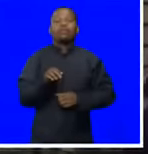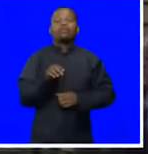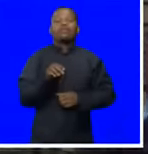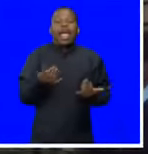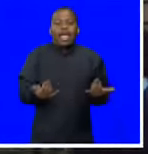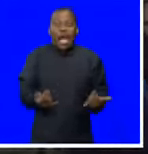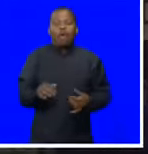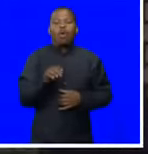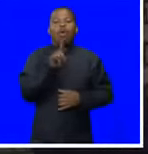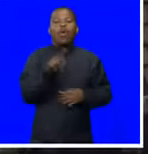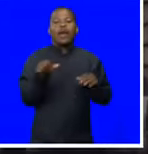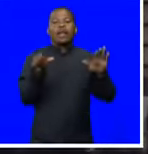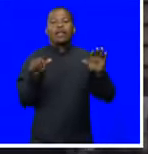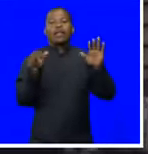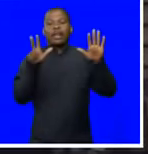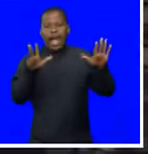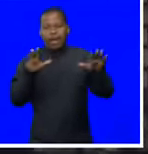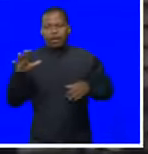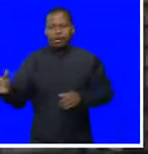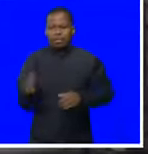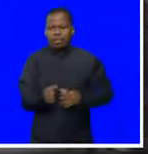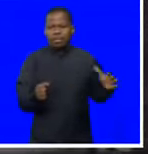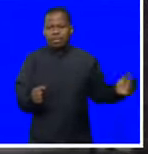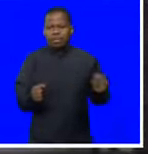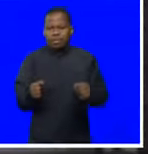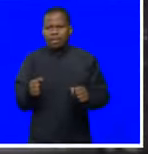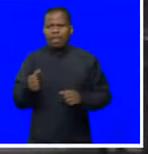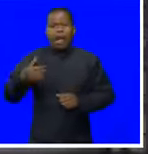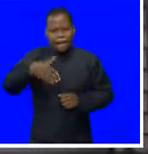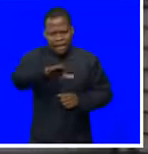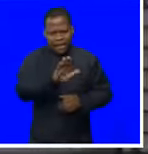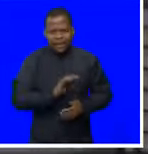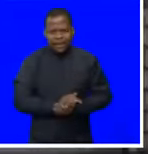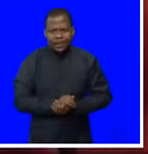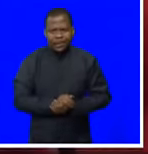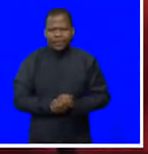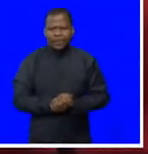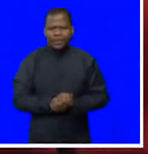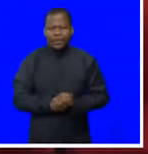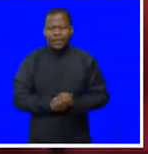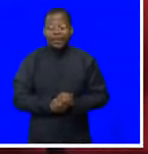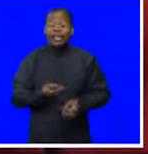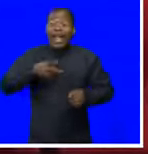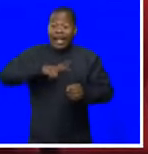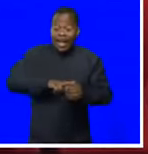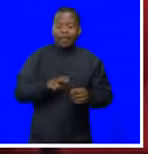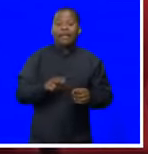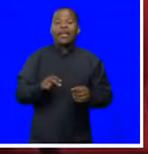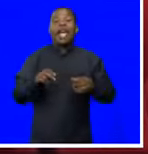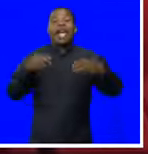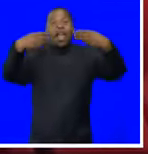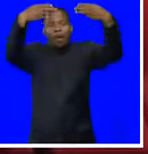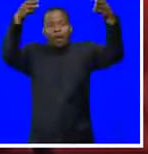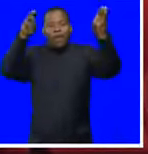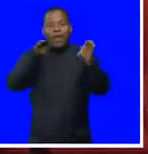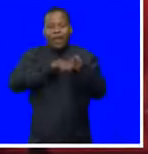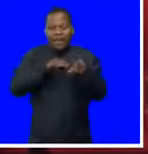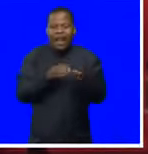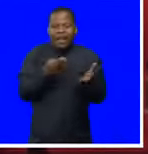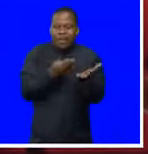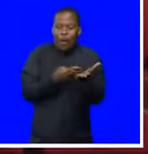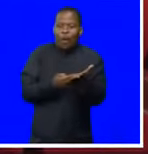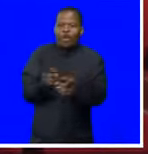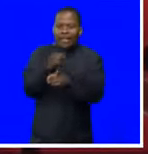nesiphohlongo 168 letidzinga kuvalwa kulolu hlangothi lwebeticishamlilo. Emalunga endlini abese awudzingisa lo mbiko